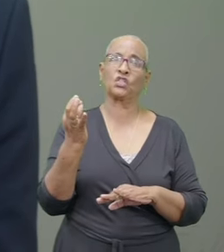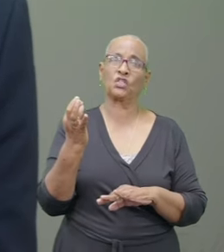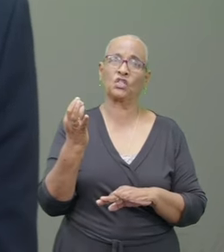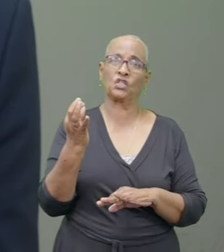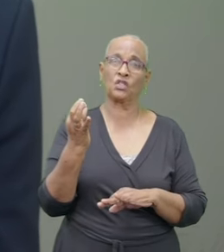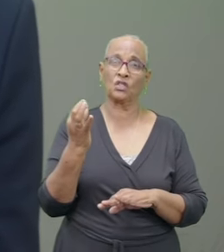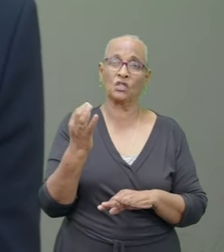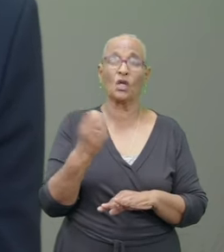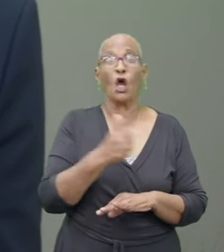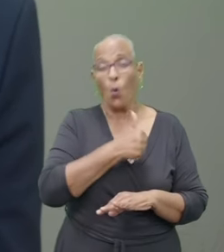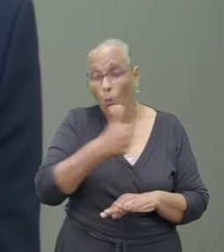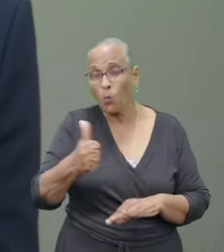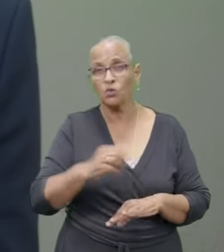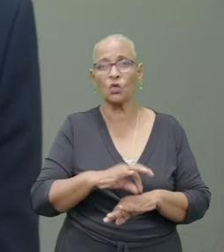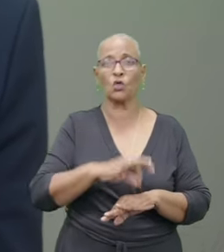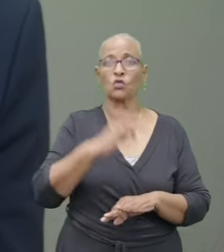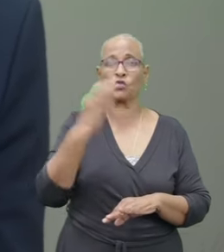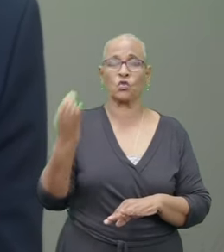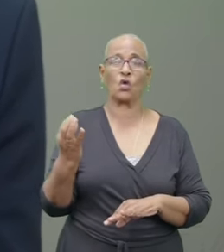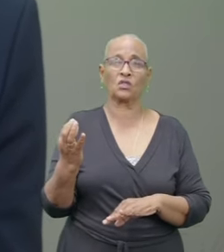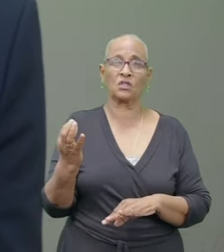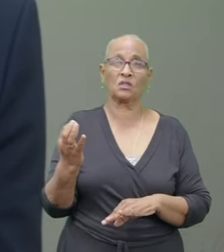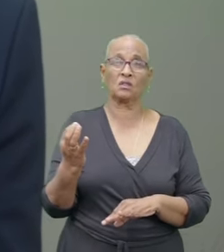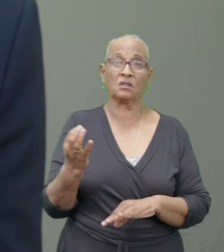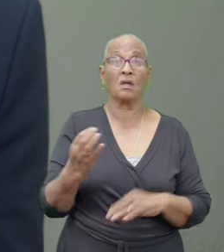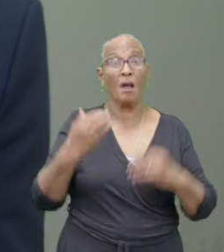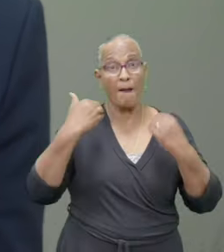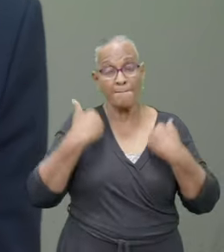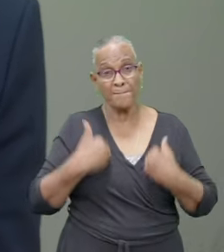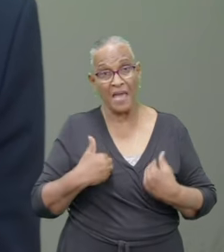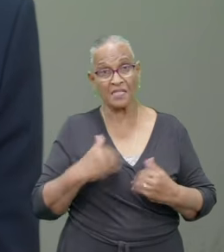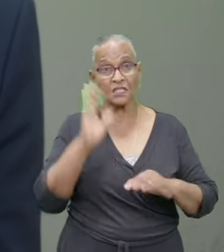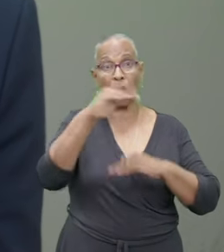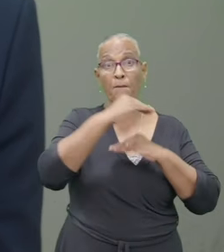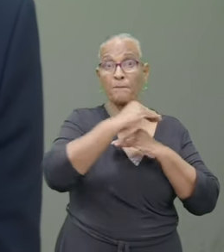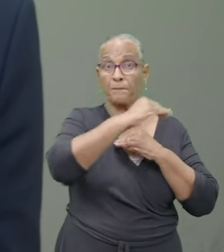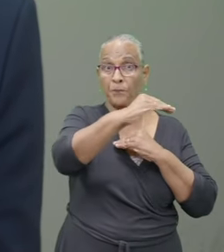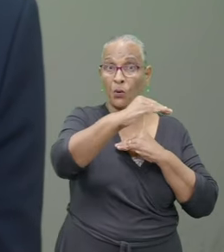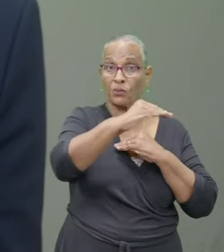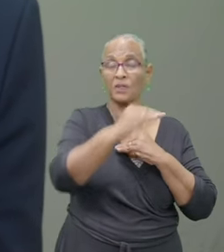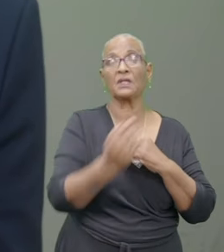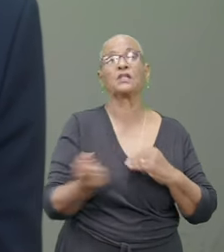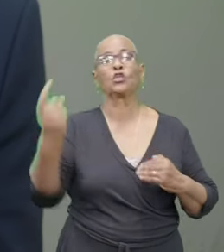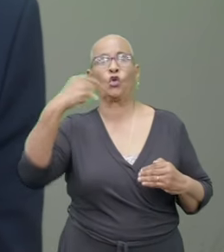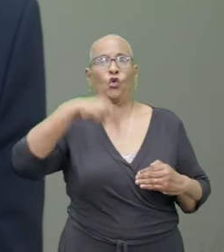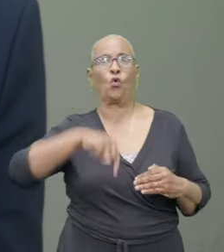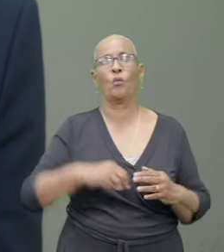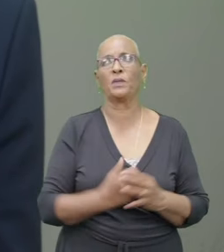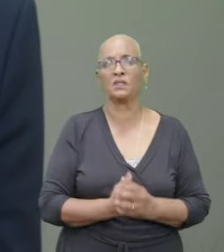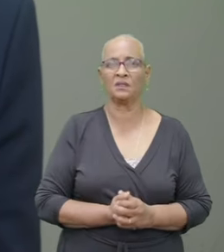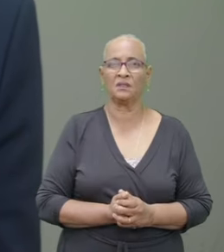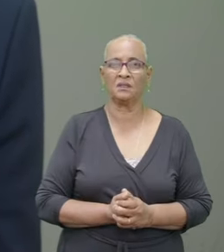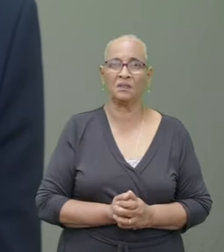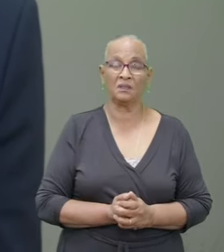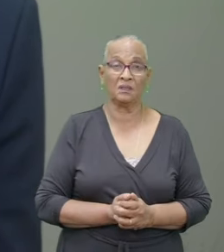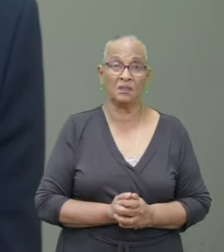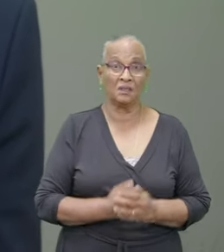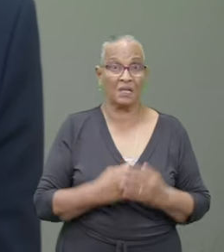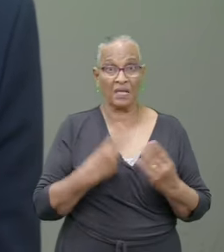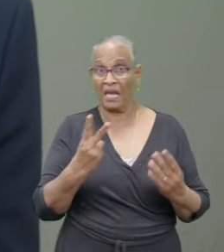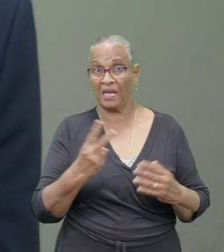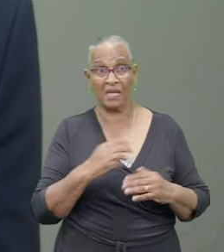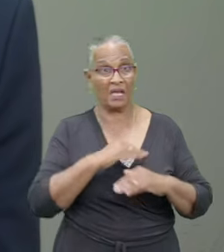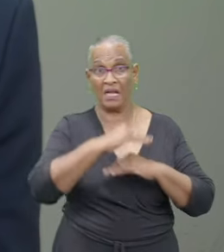tegenaan gooien om personeel uit het buitenland dus voor hun te recruteren. En dan kijken ze niet naar landen